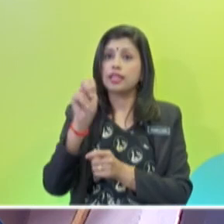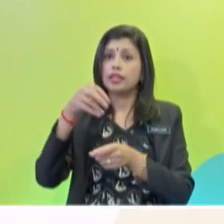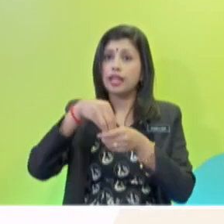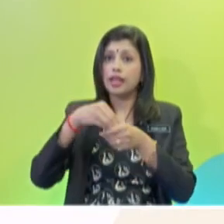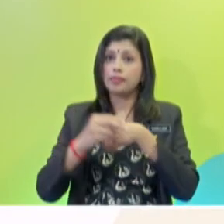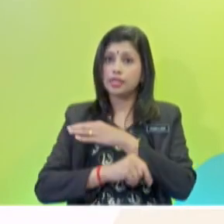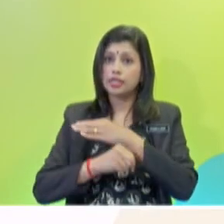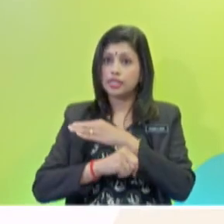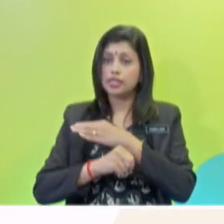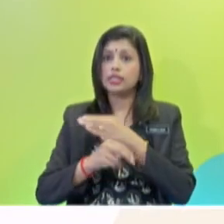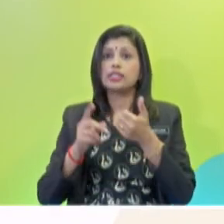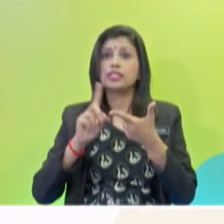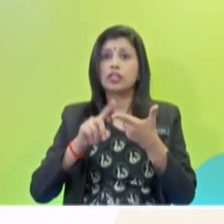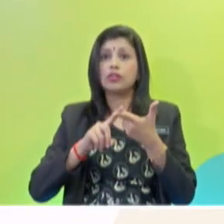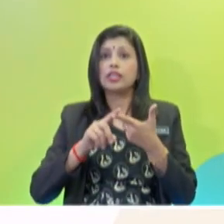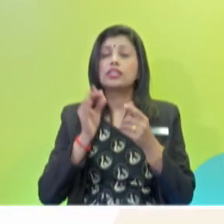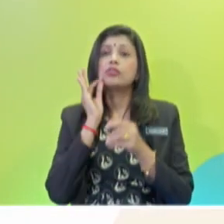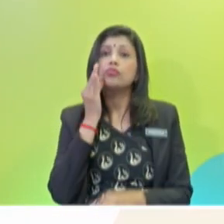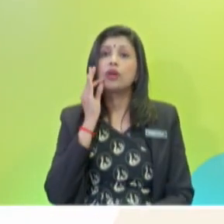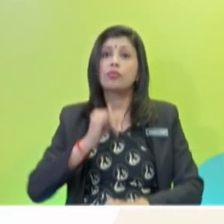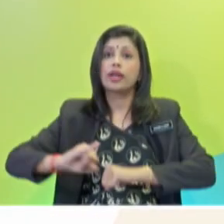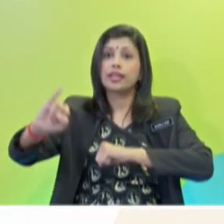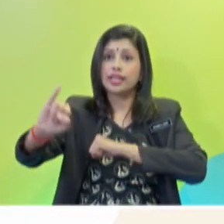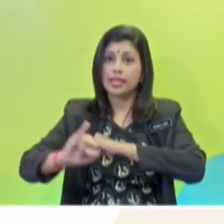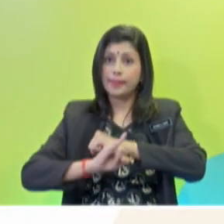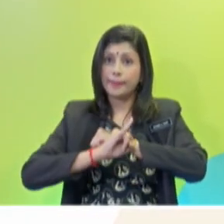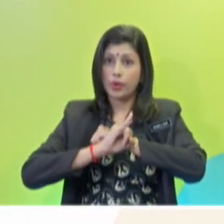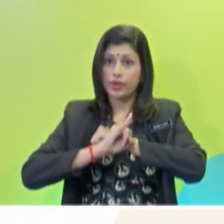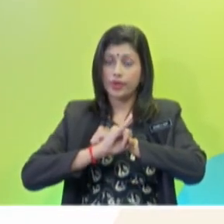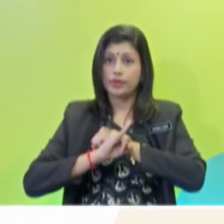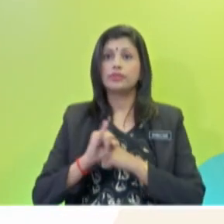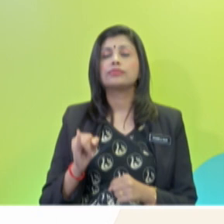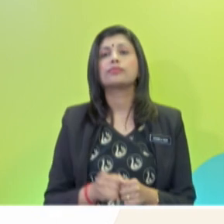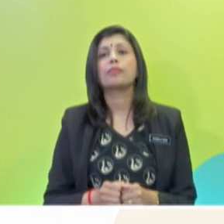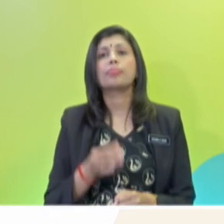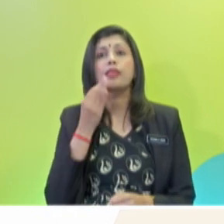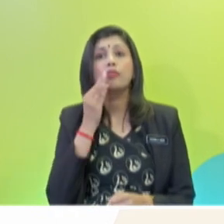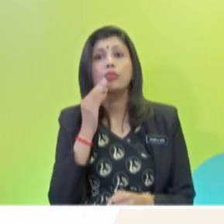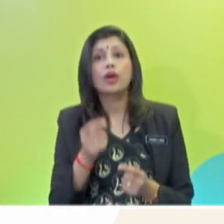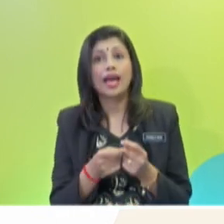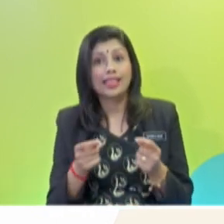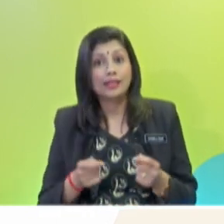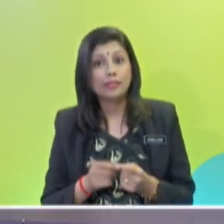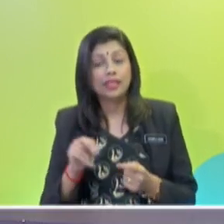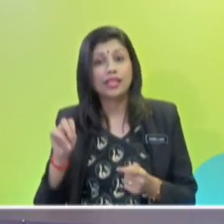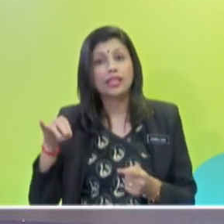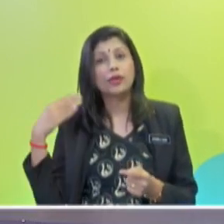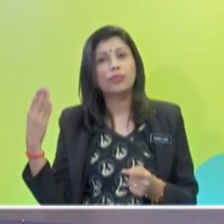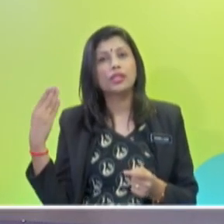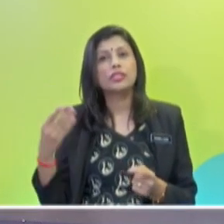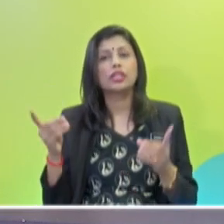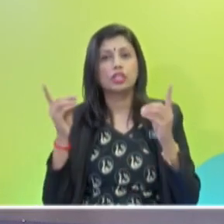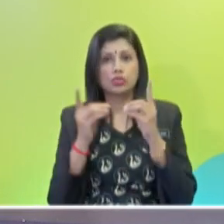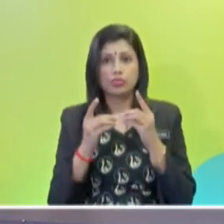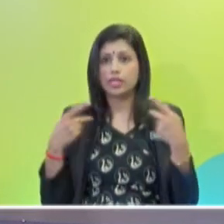Ada satu lagi buah import. Buah tempatan ni Akmal, buah yang biasa kita jumpa kat mana? Dekat pasar,